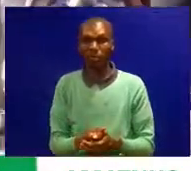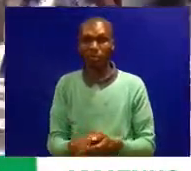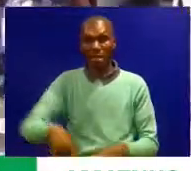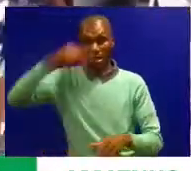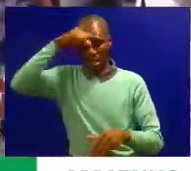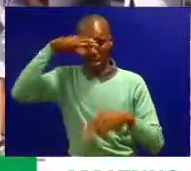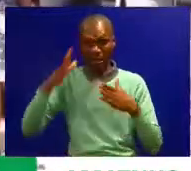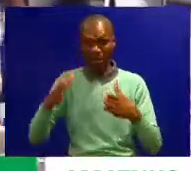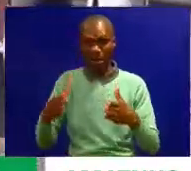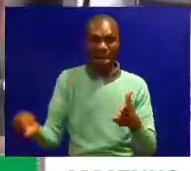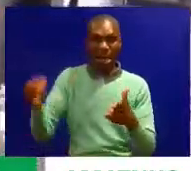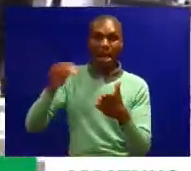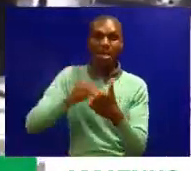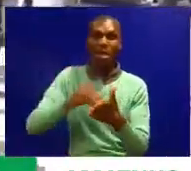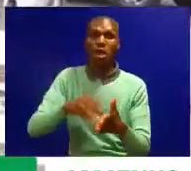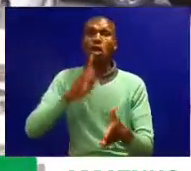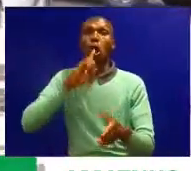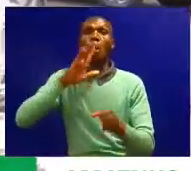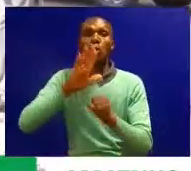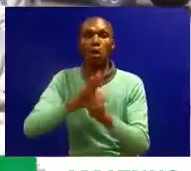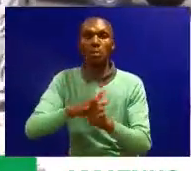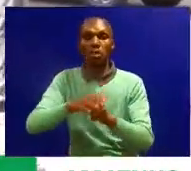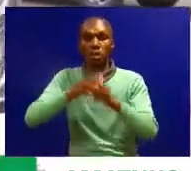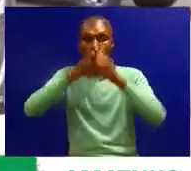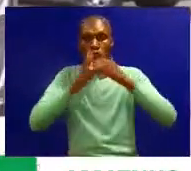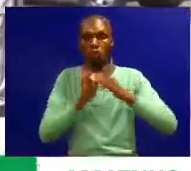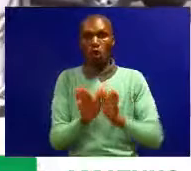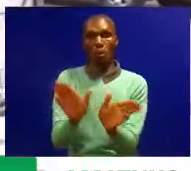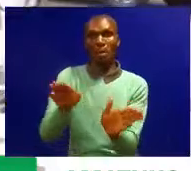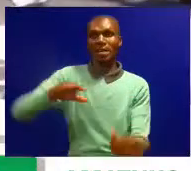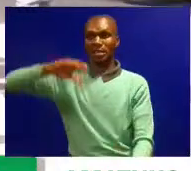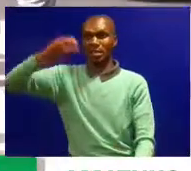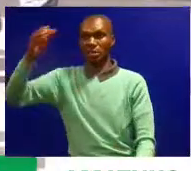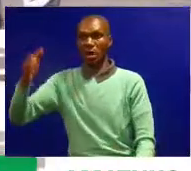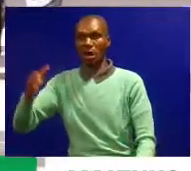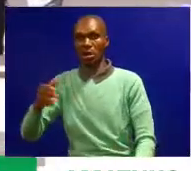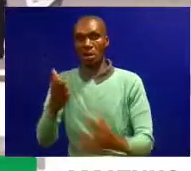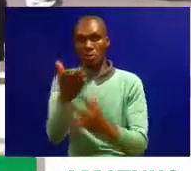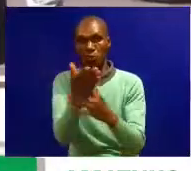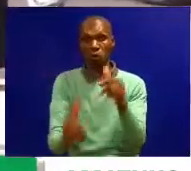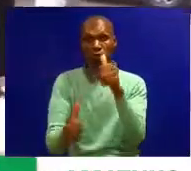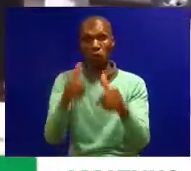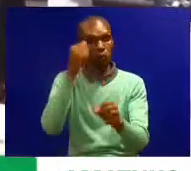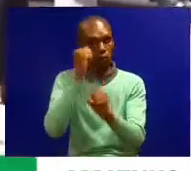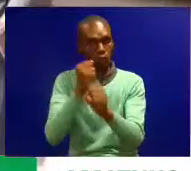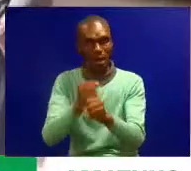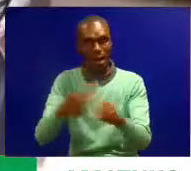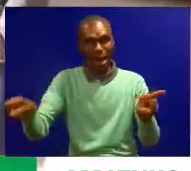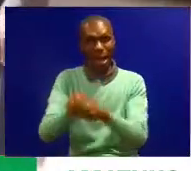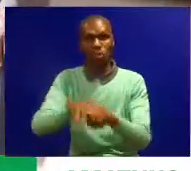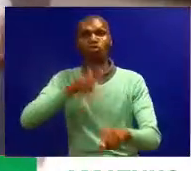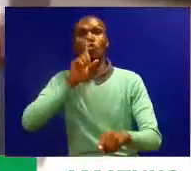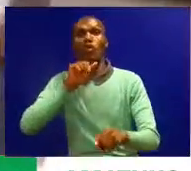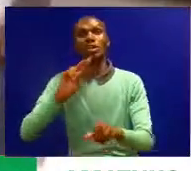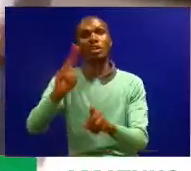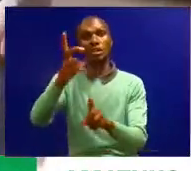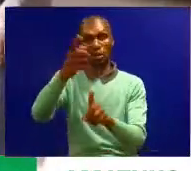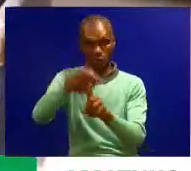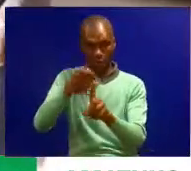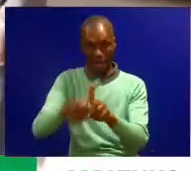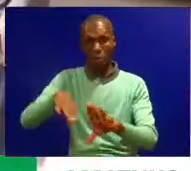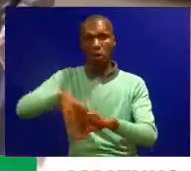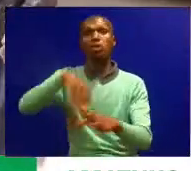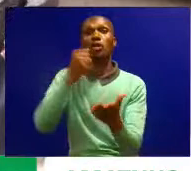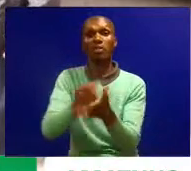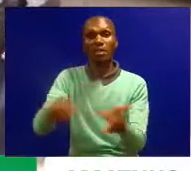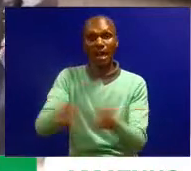nigo aba ene kairie gochiko baigorera municipality yo eregati yali abegete gochyo goikerania kago kora chinga kichia yabisi